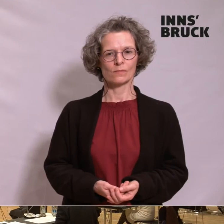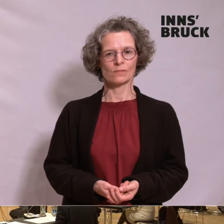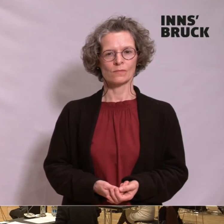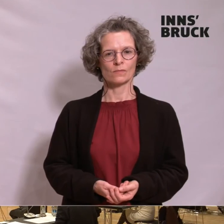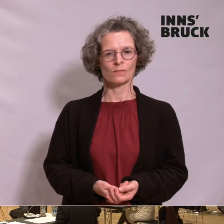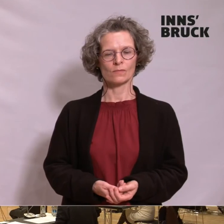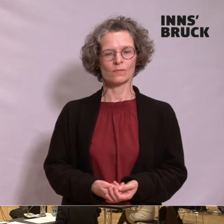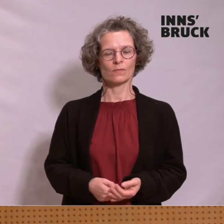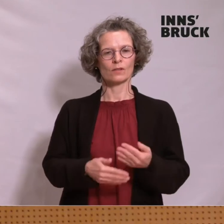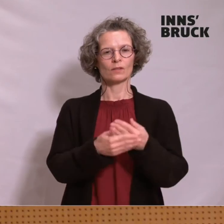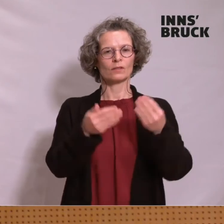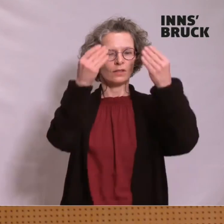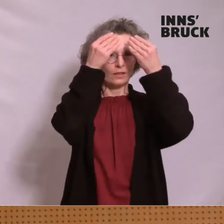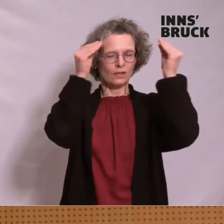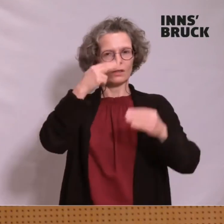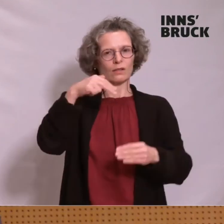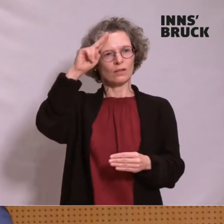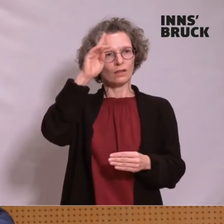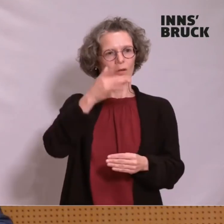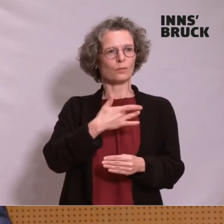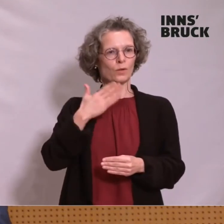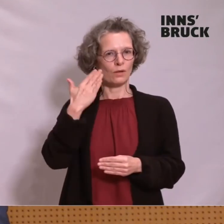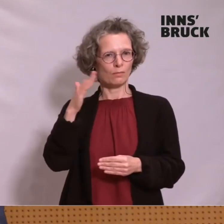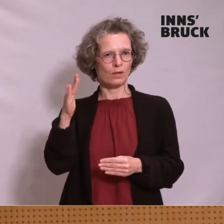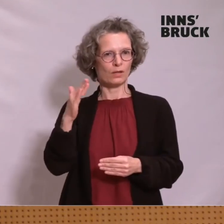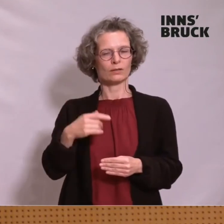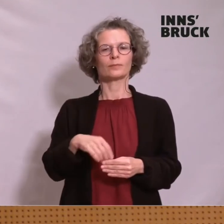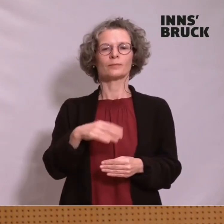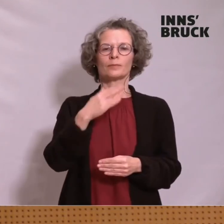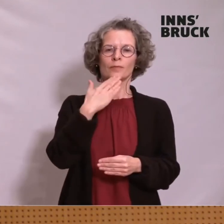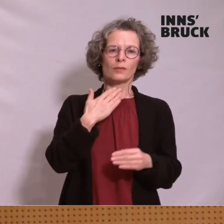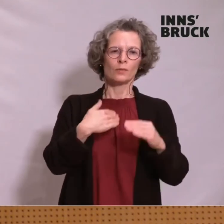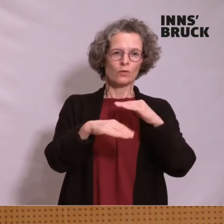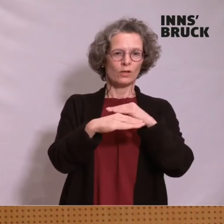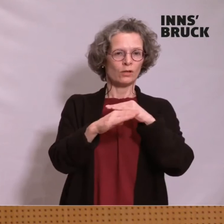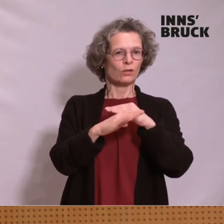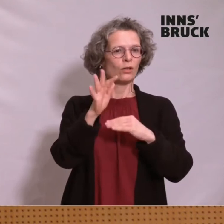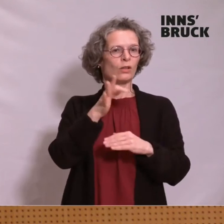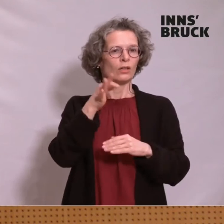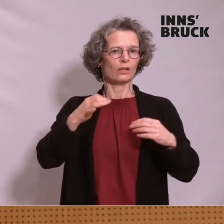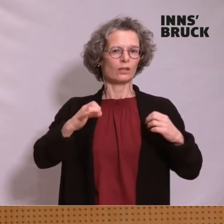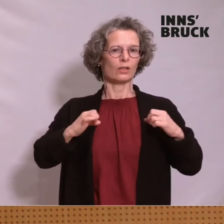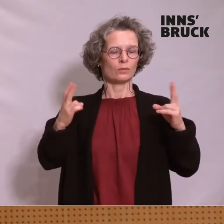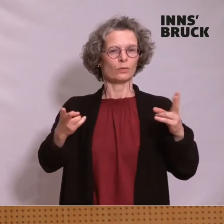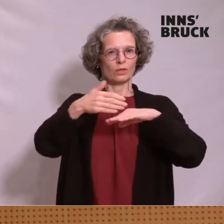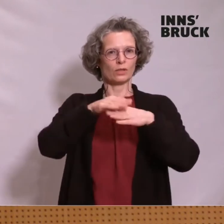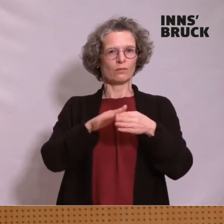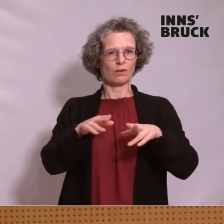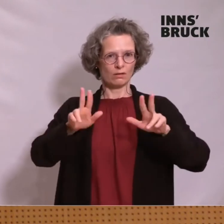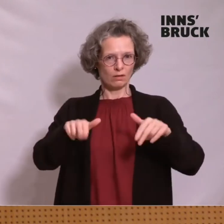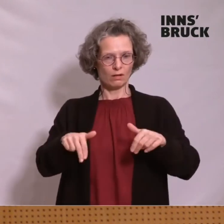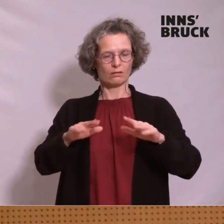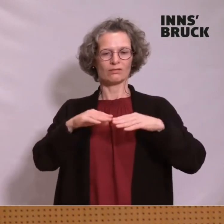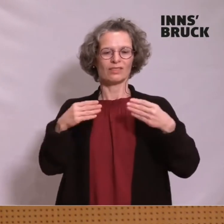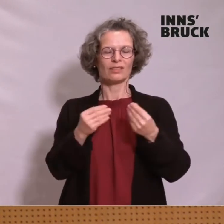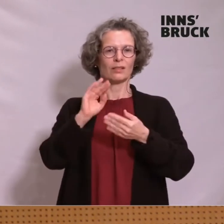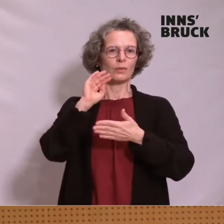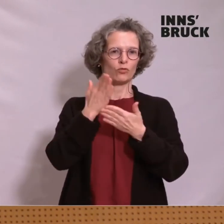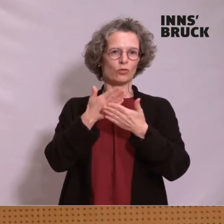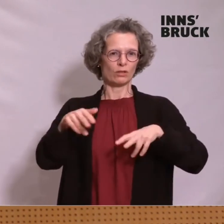Sehr geehrter Herr Bürgermeister, geschätzte Kolleginnen und Kollegen des Innsbrucker Gemeinderates, der gesamten Stadtregierung,